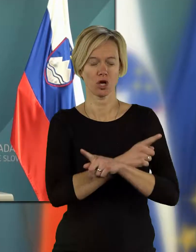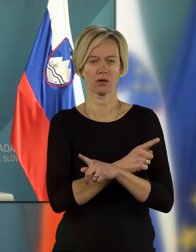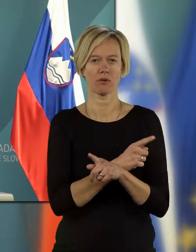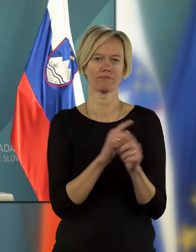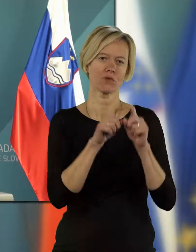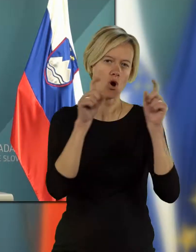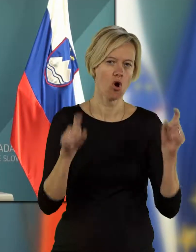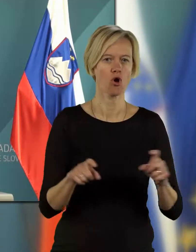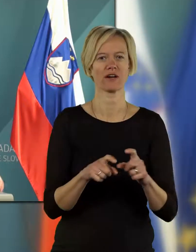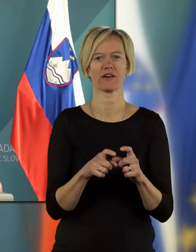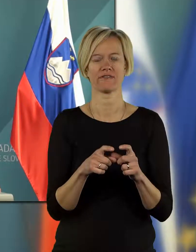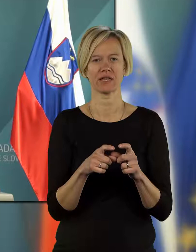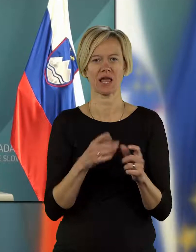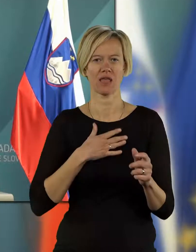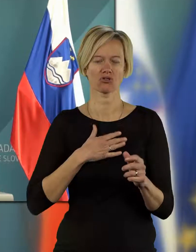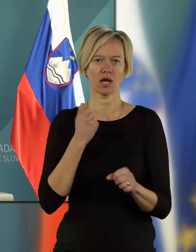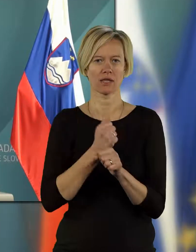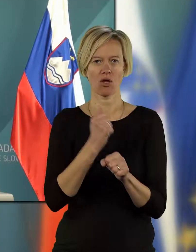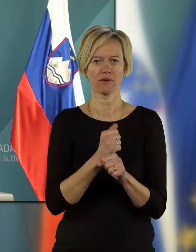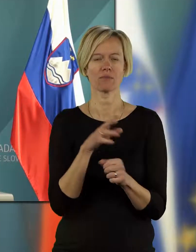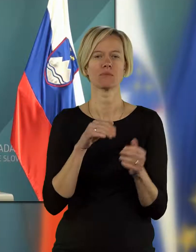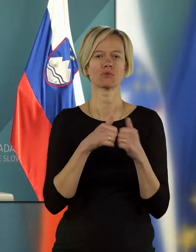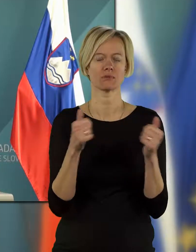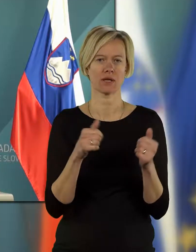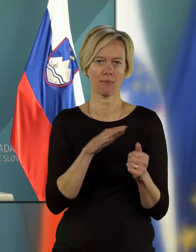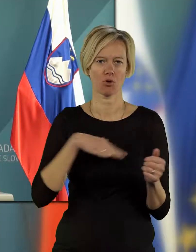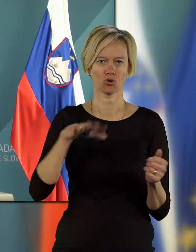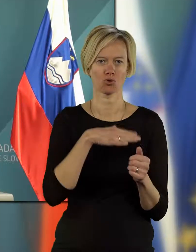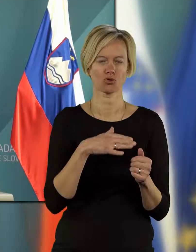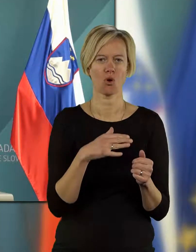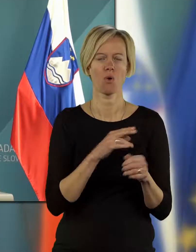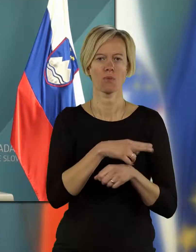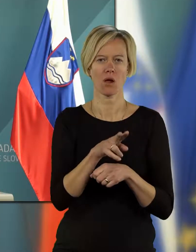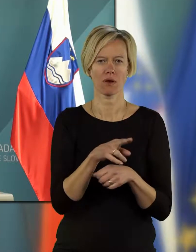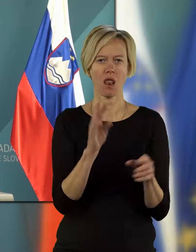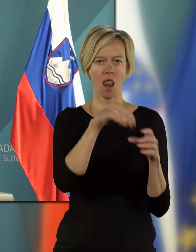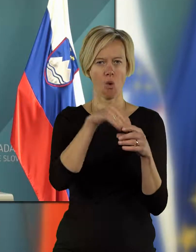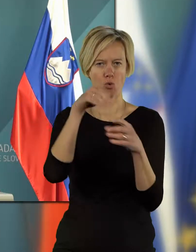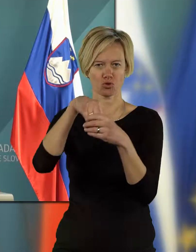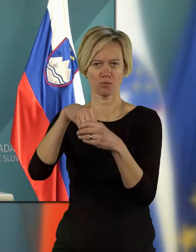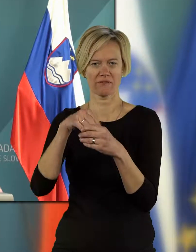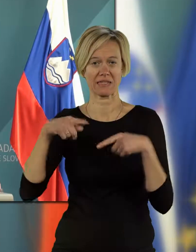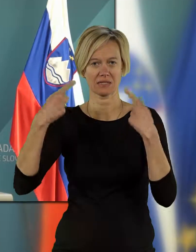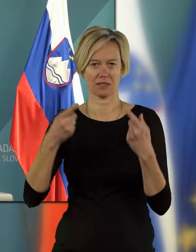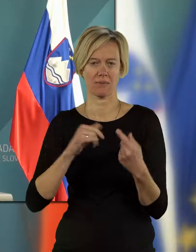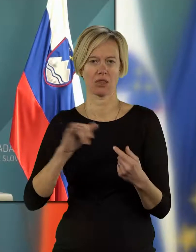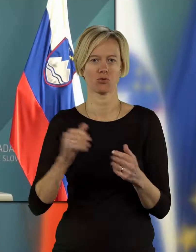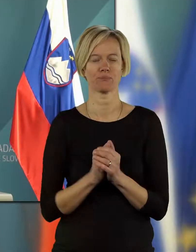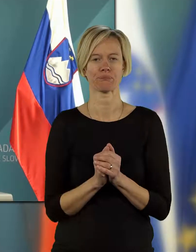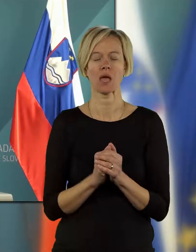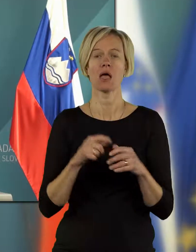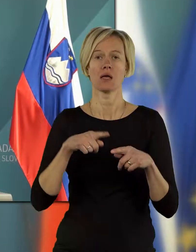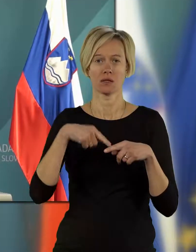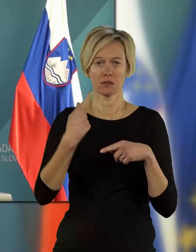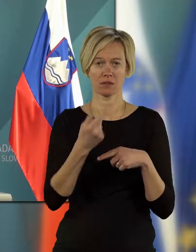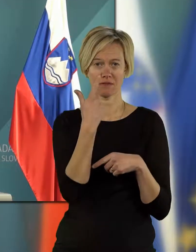okvire našega delovanja, predvsem na področju upravljanja naložb v naslednjem letu. Nadalje